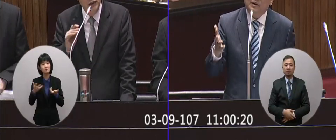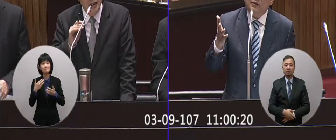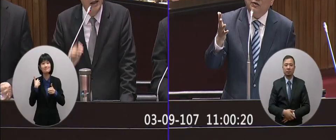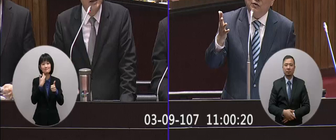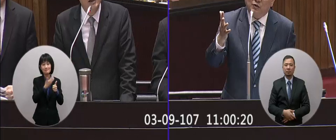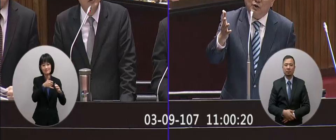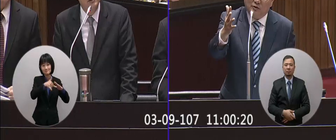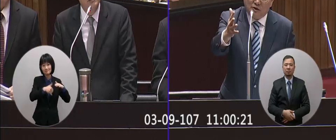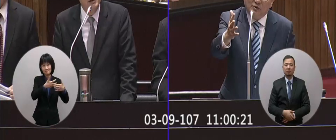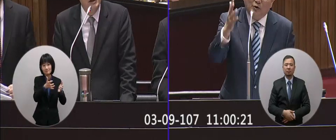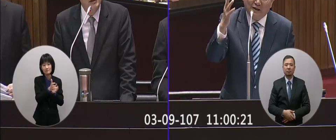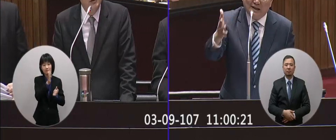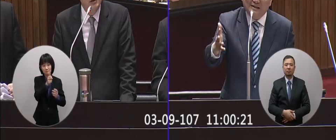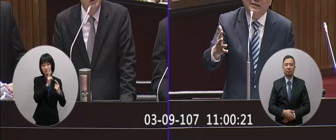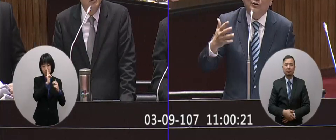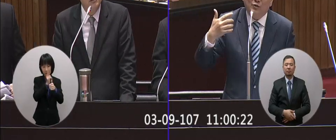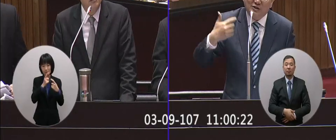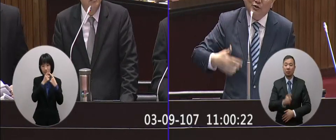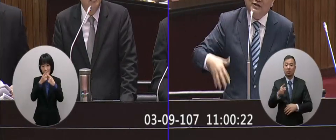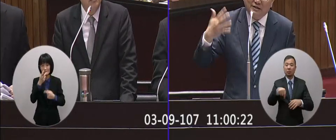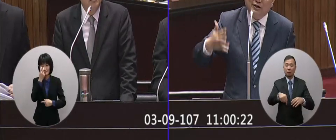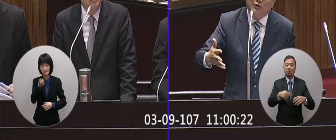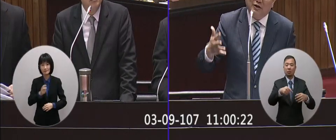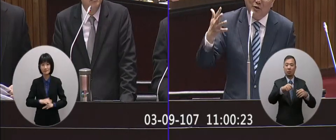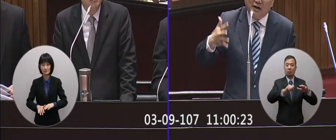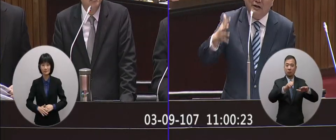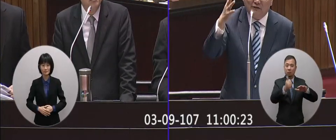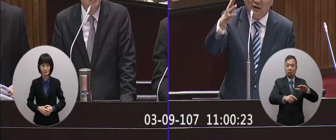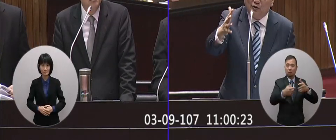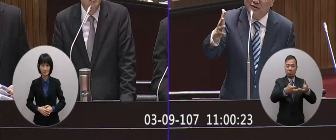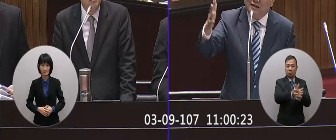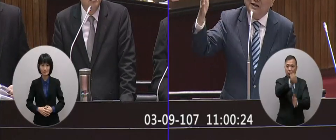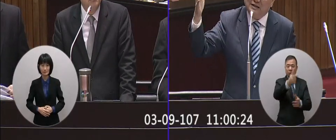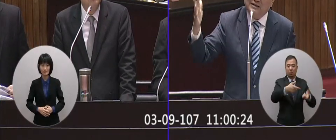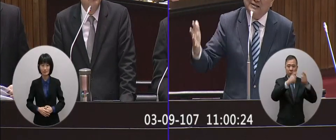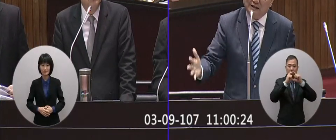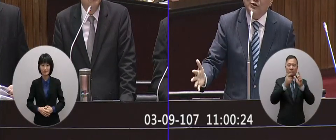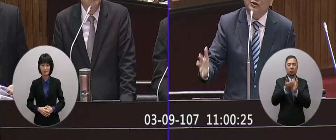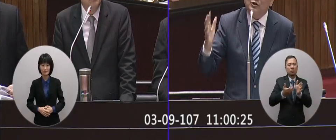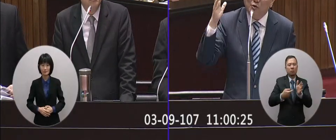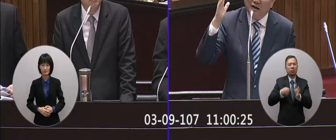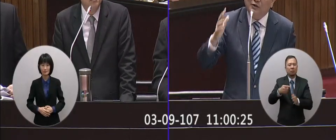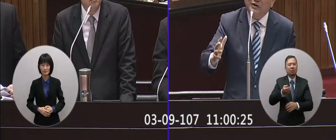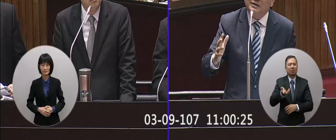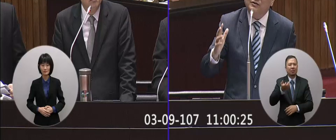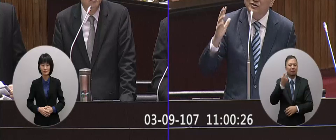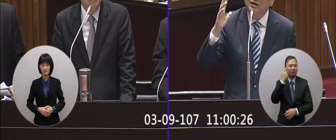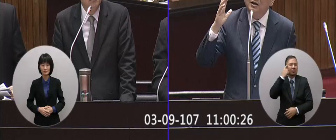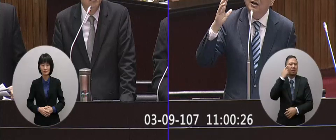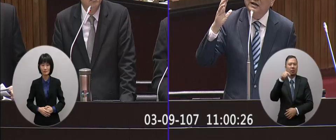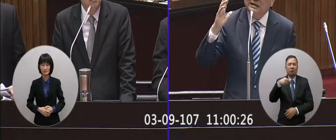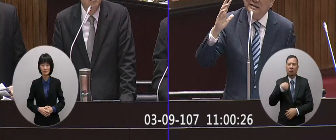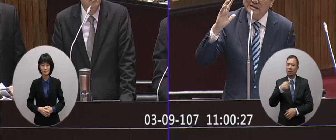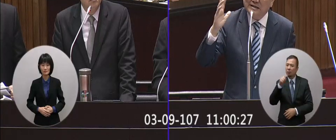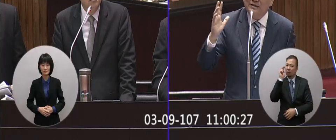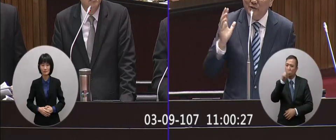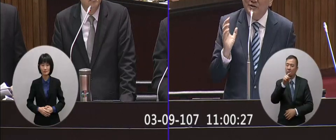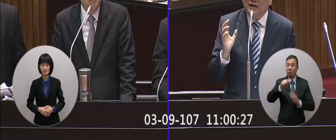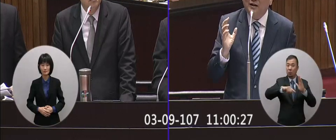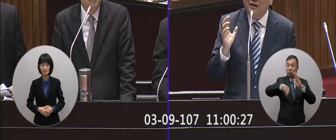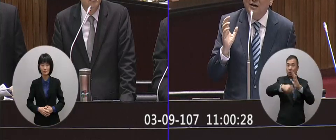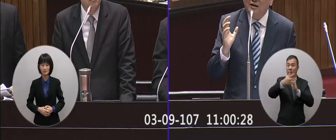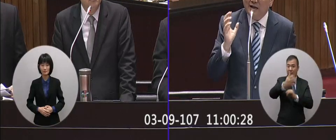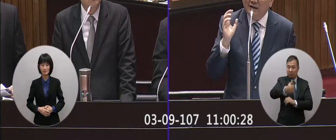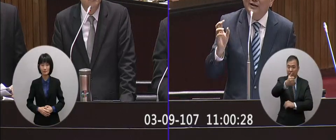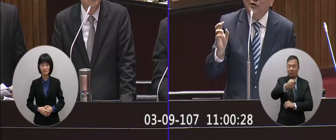请沈部长来看一看，用什么方 式来解决。沈部长回答之前，我之所以今天会有感而发，从这样刚刚一直在讲，就是因为我看到院长是跟之前的